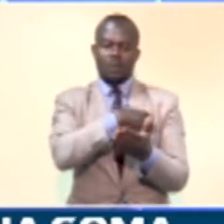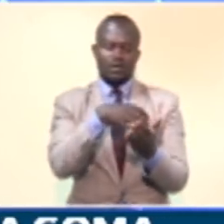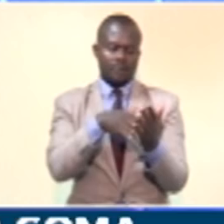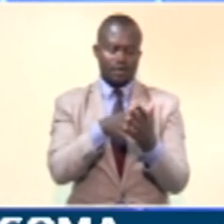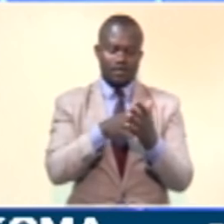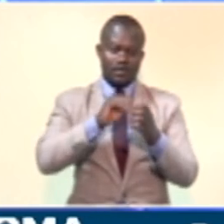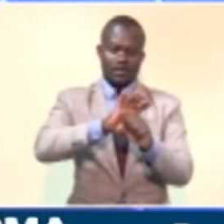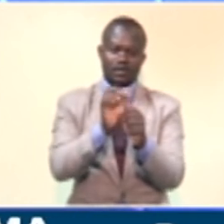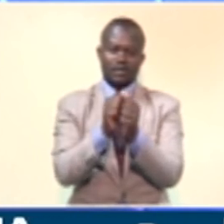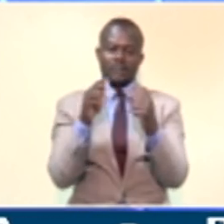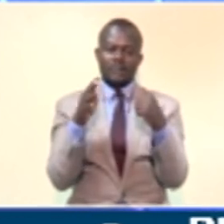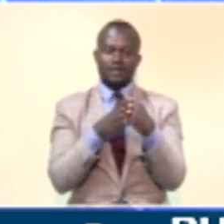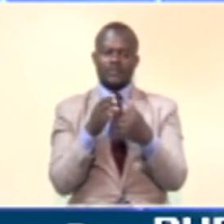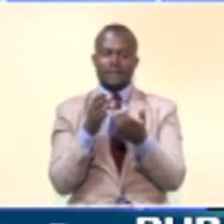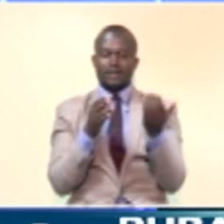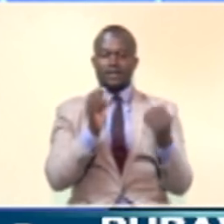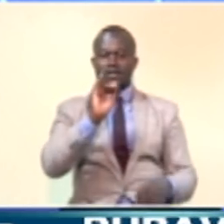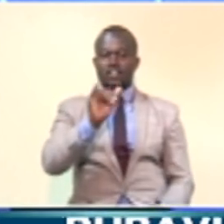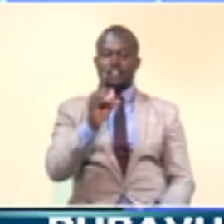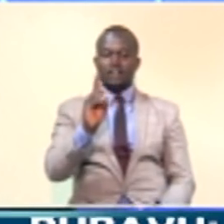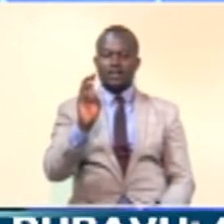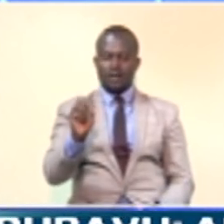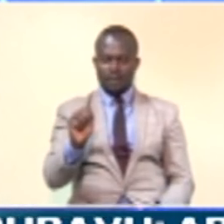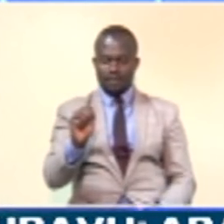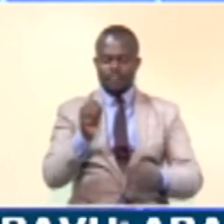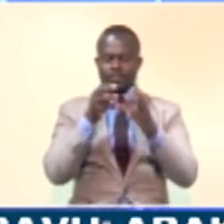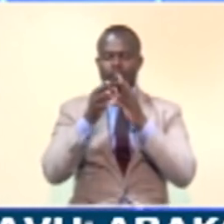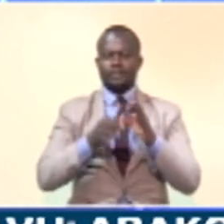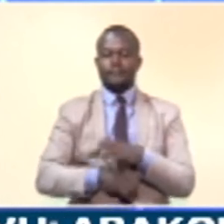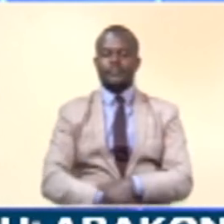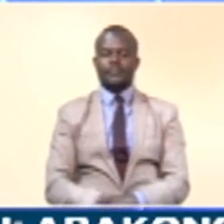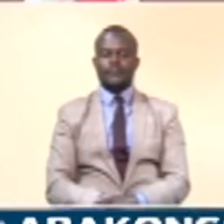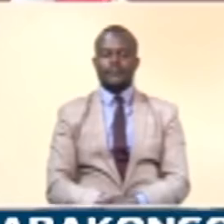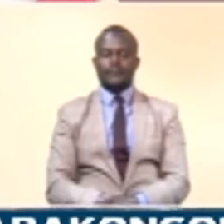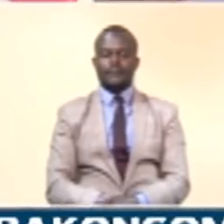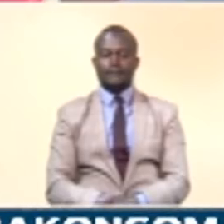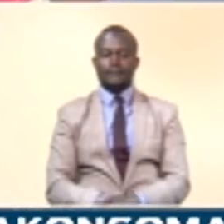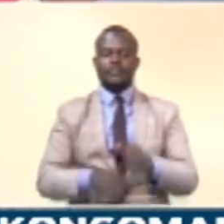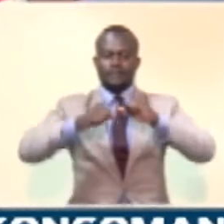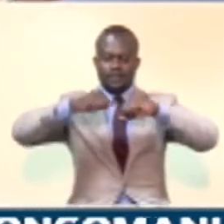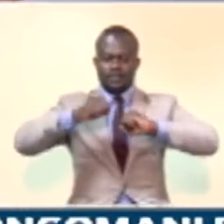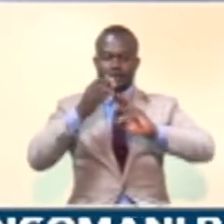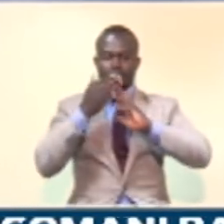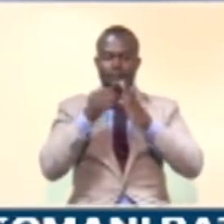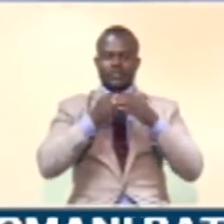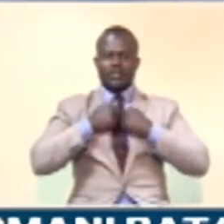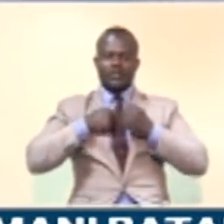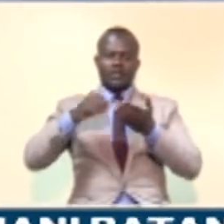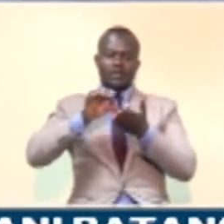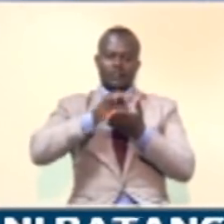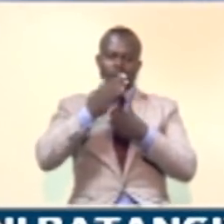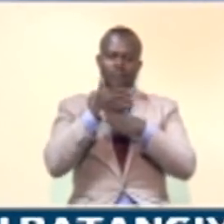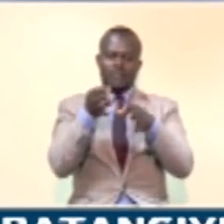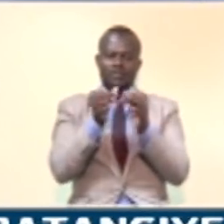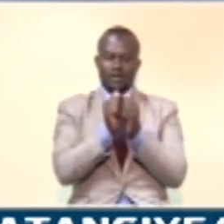cya COVID-19. Jean Damascene Manishimwe adufitiye inkuru irambuye. Aya masezerano ku ruhande rw'u Rwanda yizwe umukuru na Minisitiri